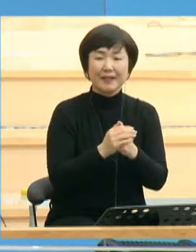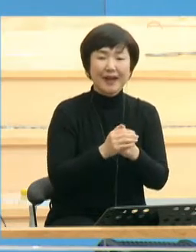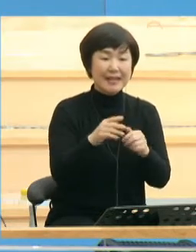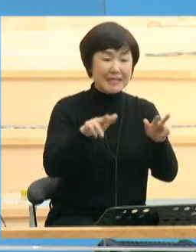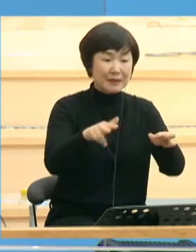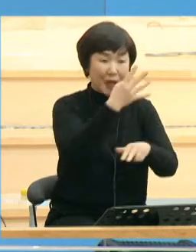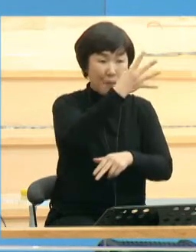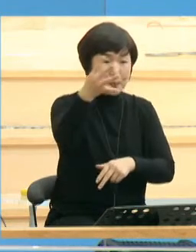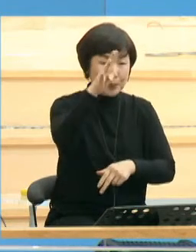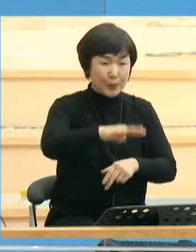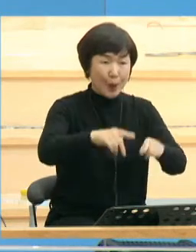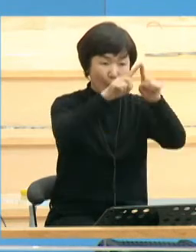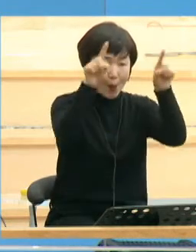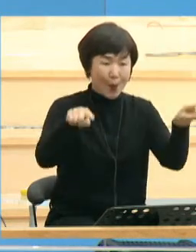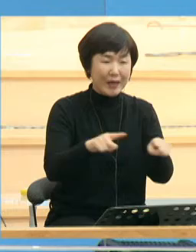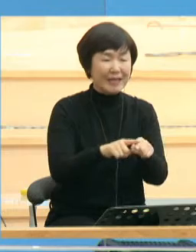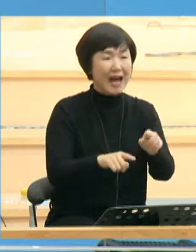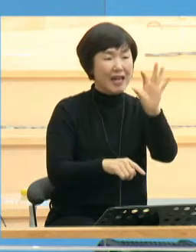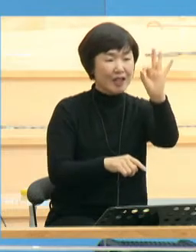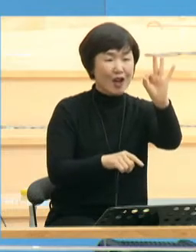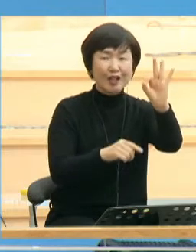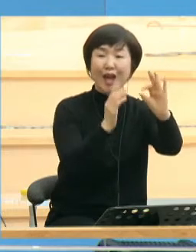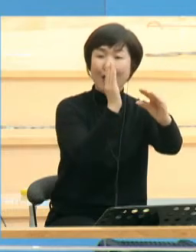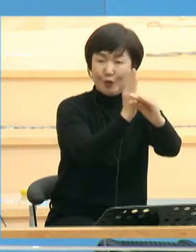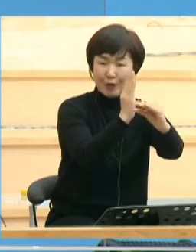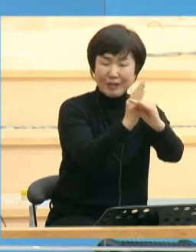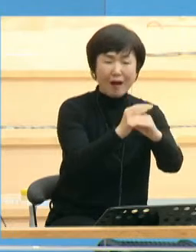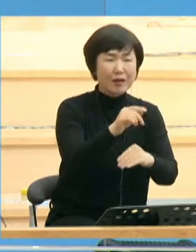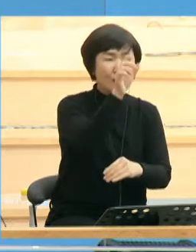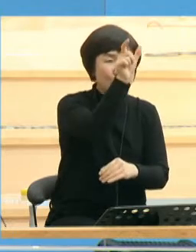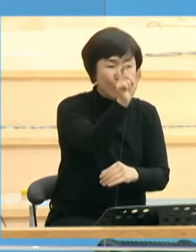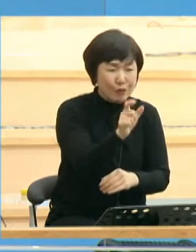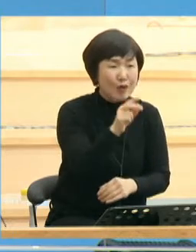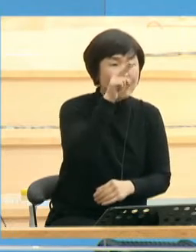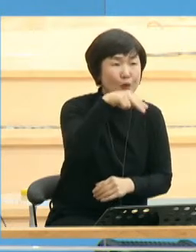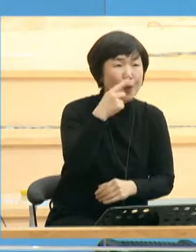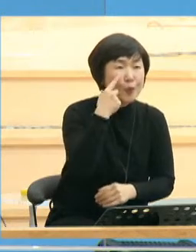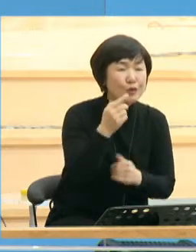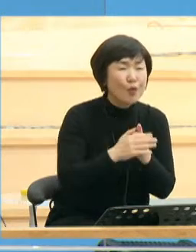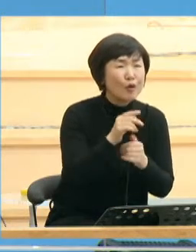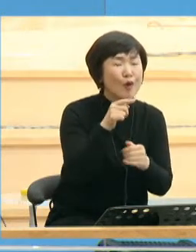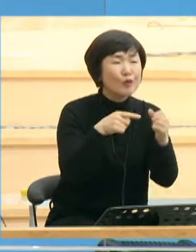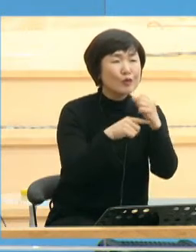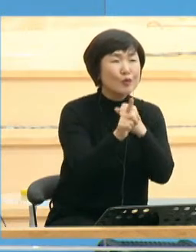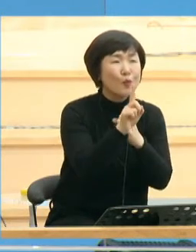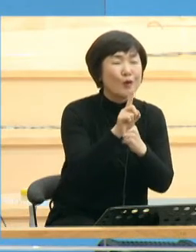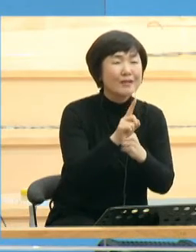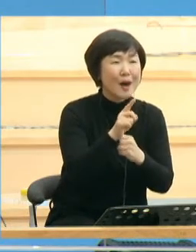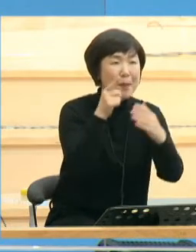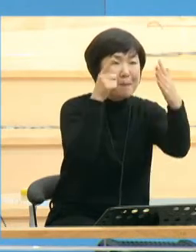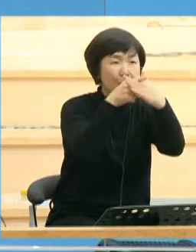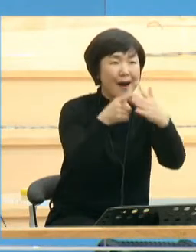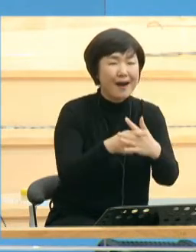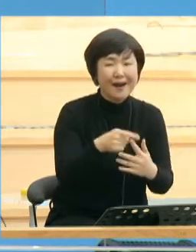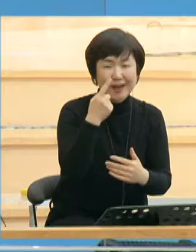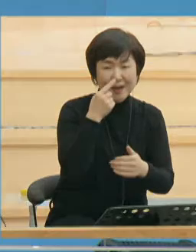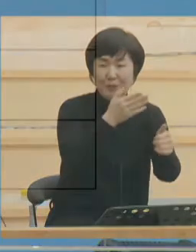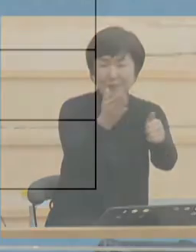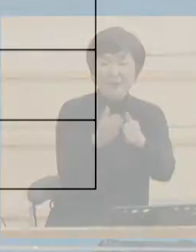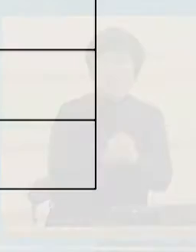다음 10가지 단어 가운데 이게 뜻이 무슨 말인지를 1 파악해 보시고 몇 개를 않은지를 안보여주고 십자 표